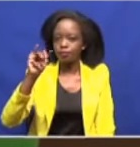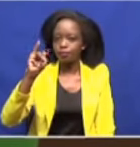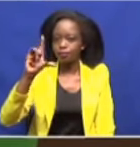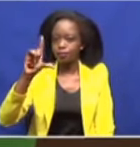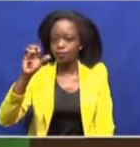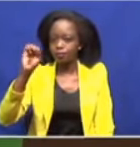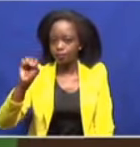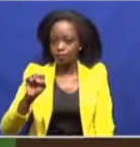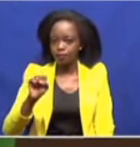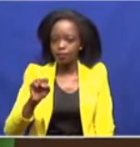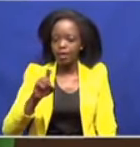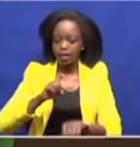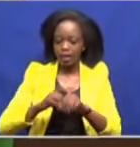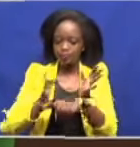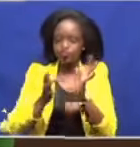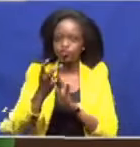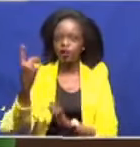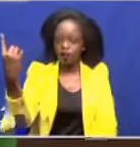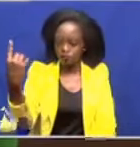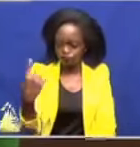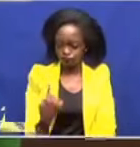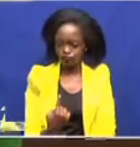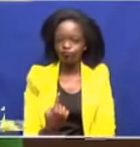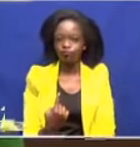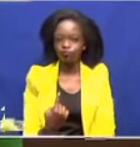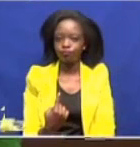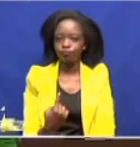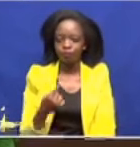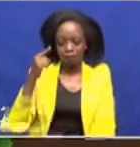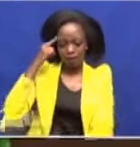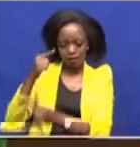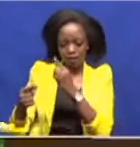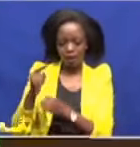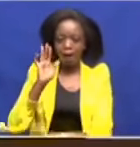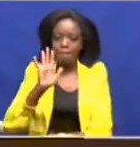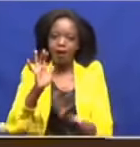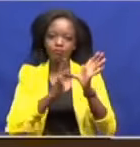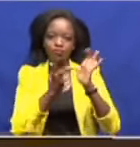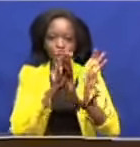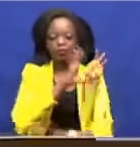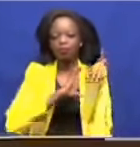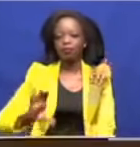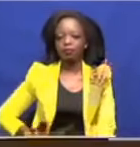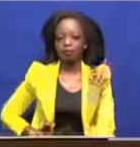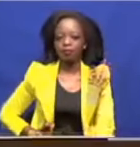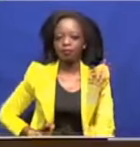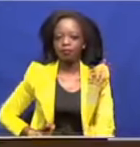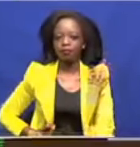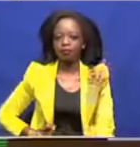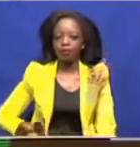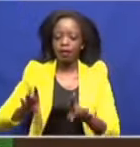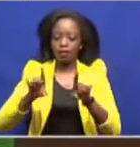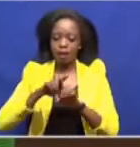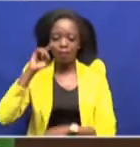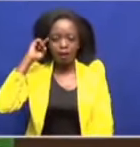Na Yesu anapofika mahali hapa, katika fikra zake Yesu Kristu na katika